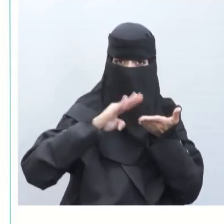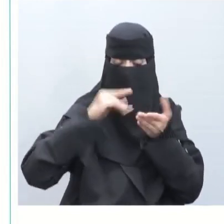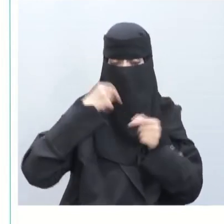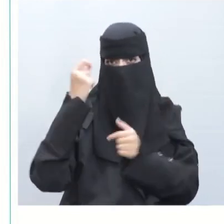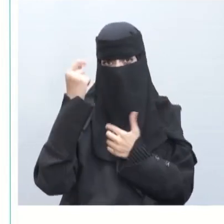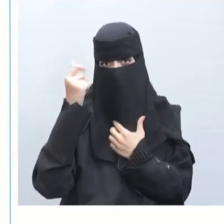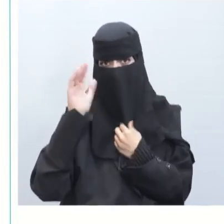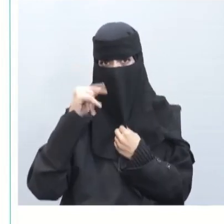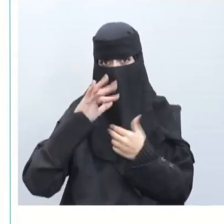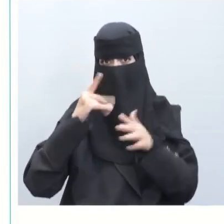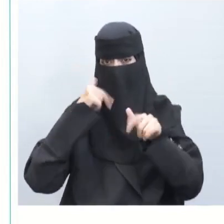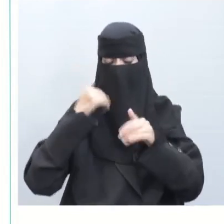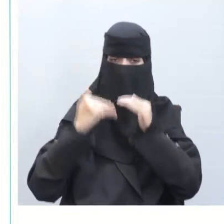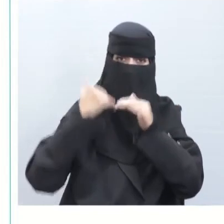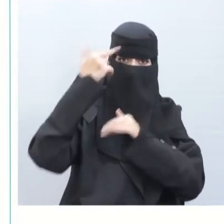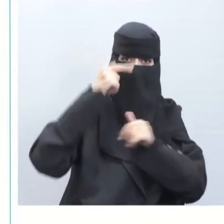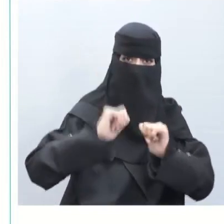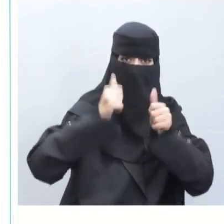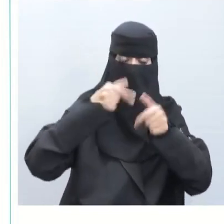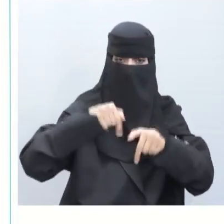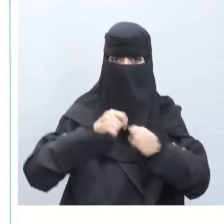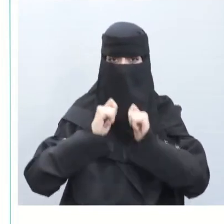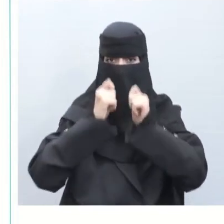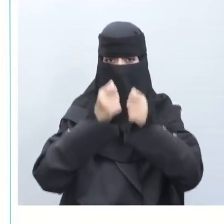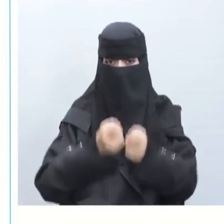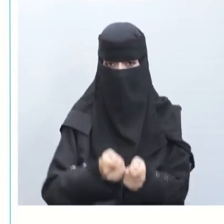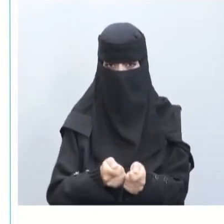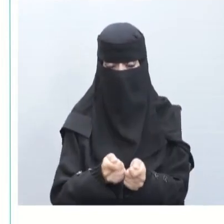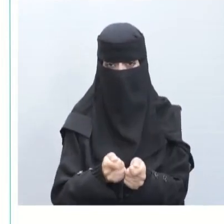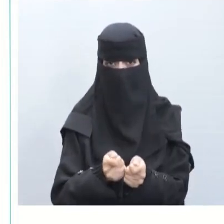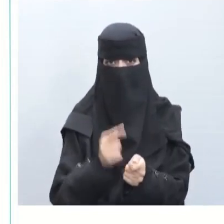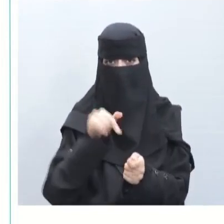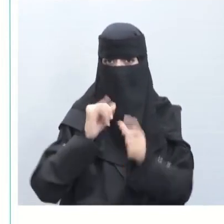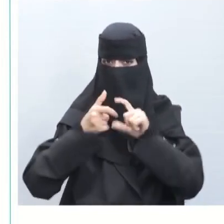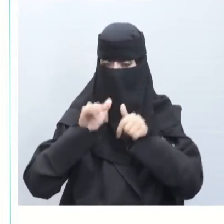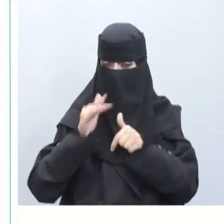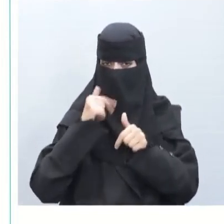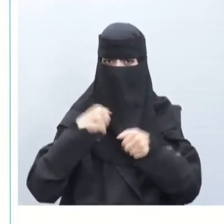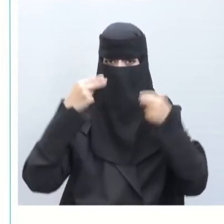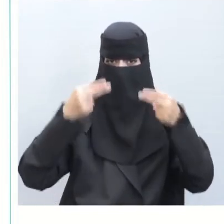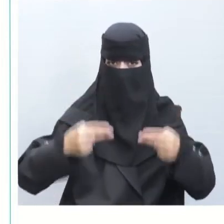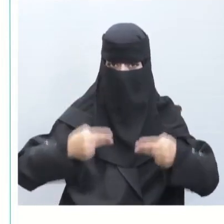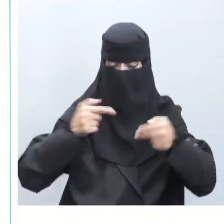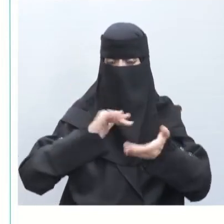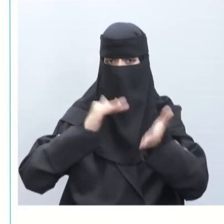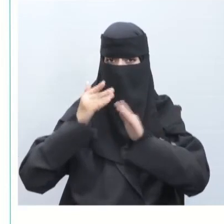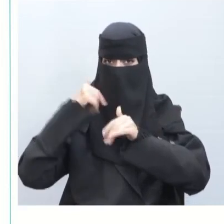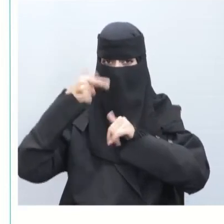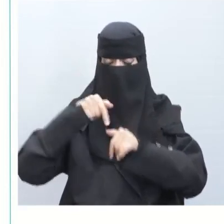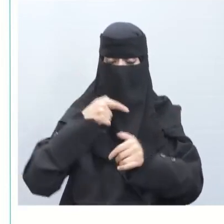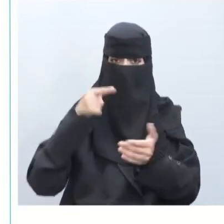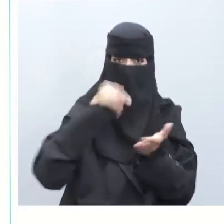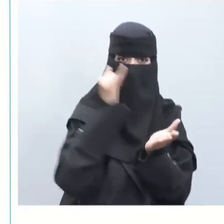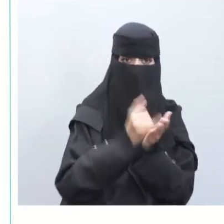الماليه التي قد تتخطى القدرات الماديه للمنظم للفعاليه وبالتالي سيتحمل